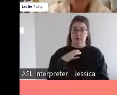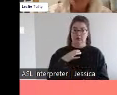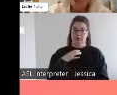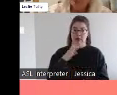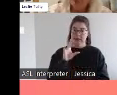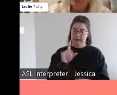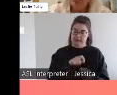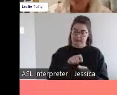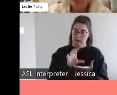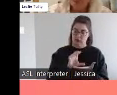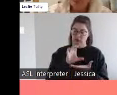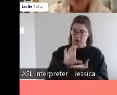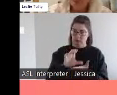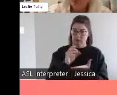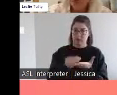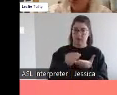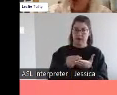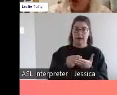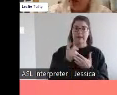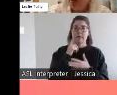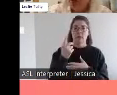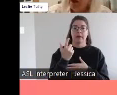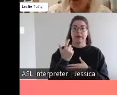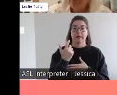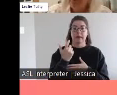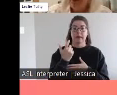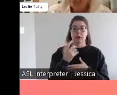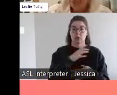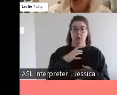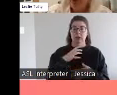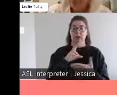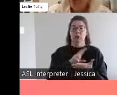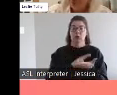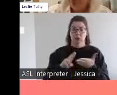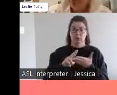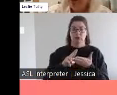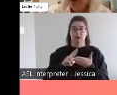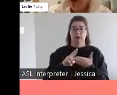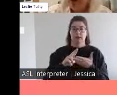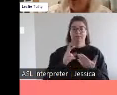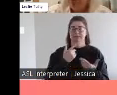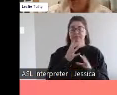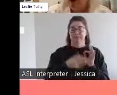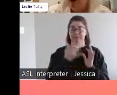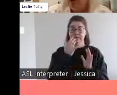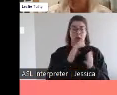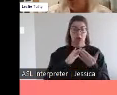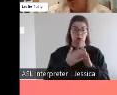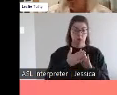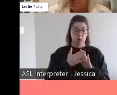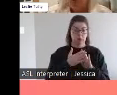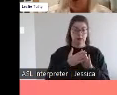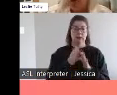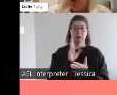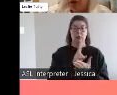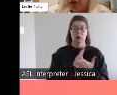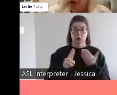le Conseil de recherche en sciences humaines, le CRECH, et l'Alliance de recherche universitaire, université communautaire, la RUC, qui